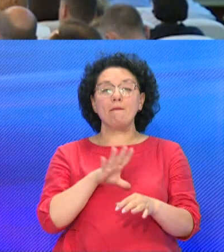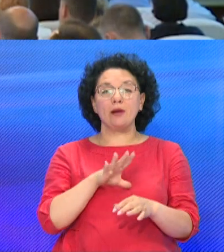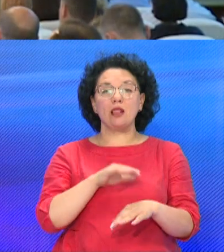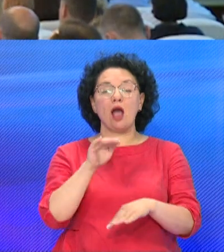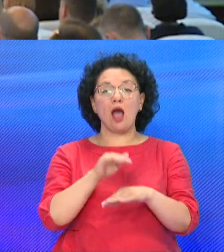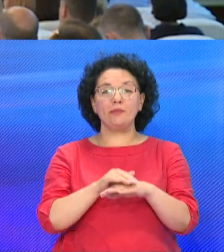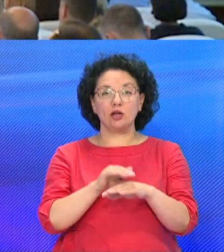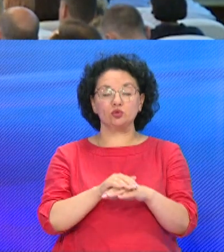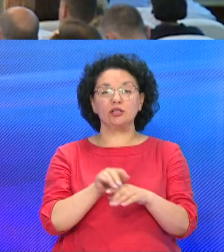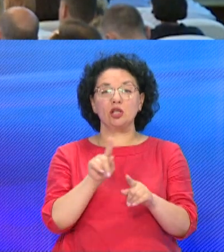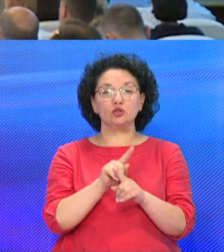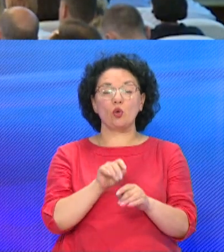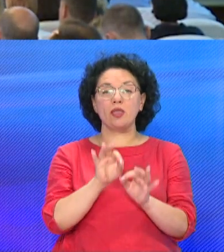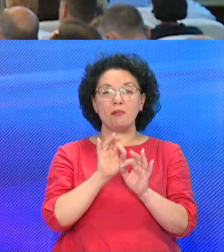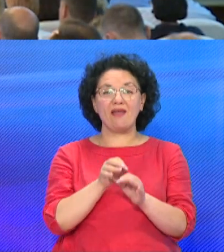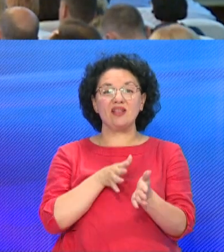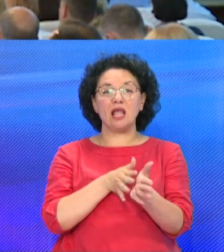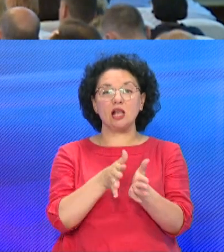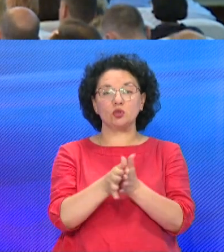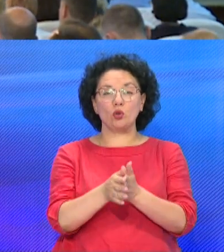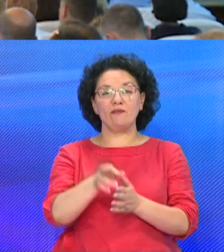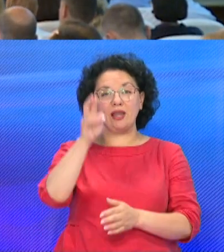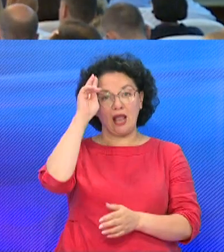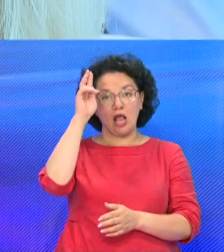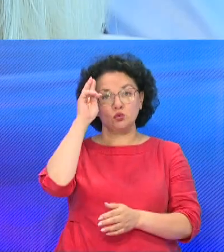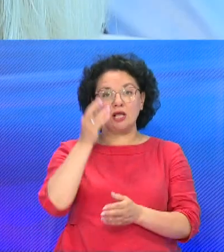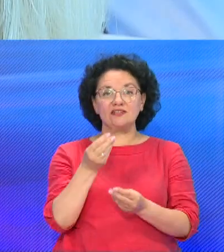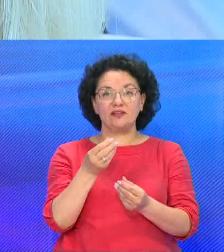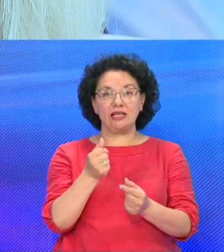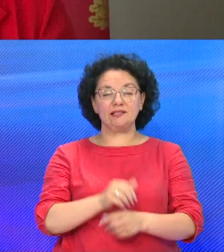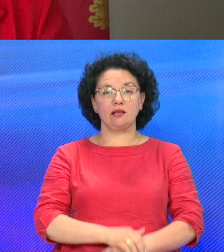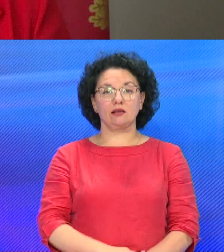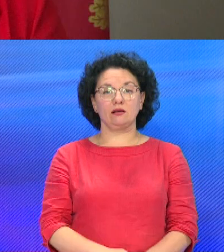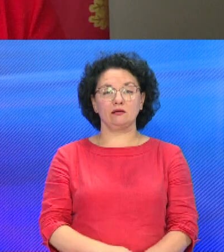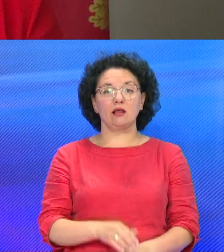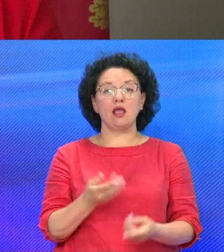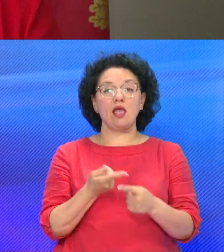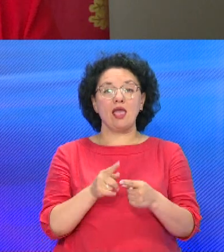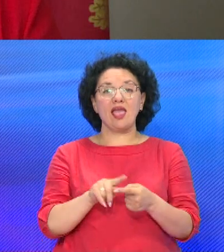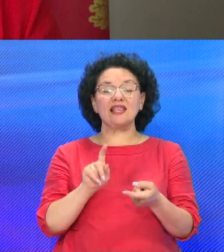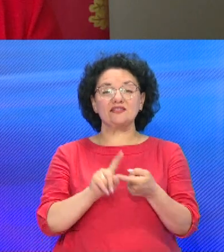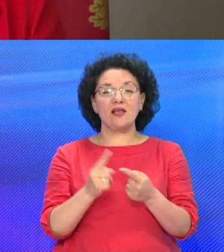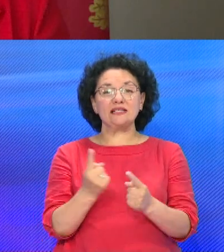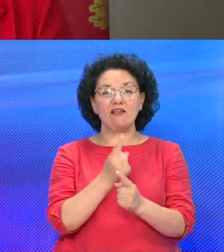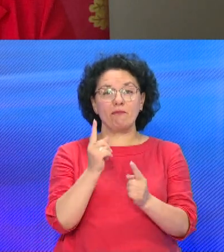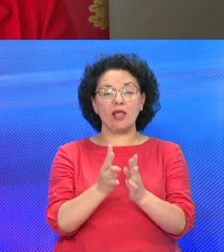выкрыстания бюджетных сродков, что тягне отказность службовых особ. Это связано в первую